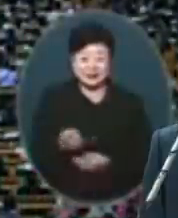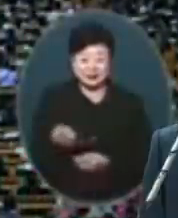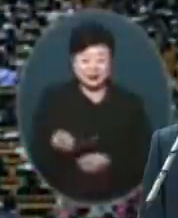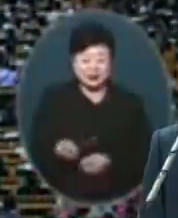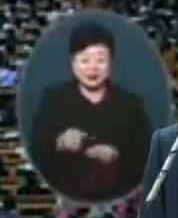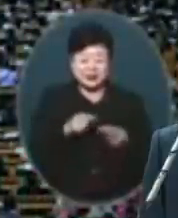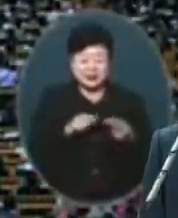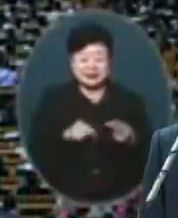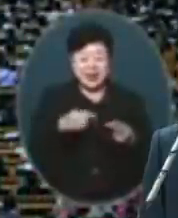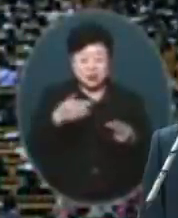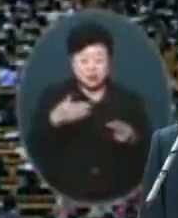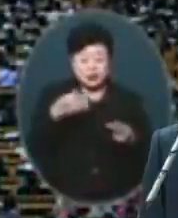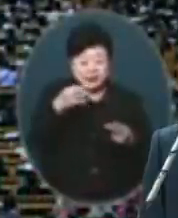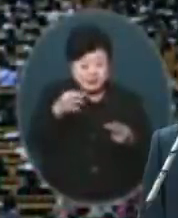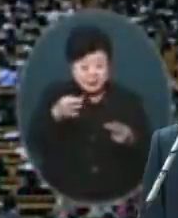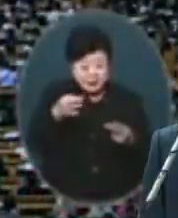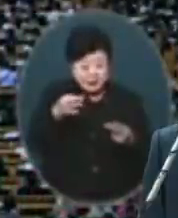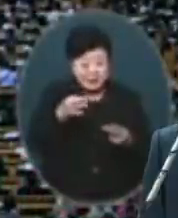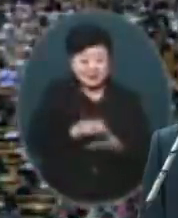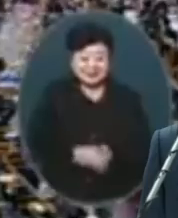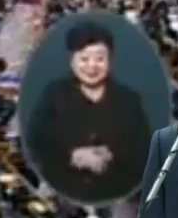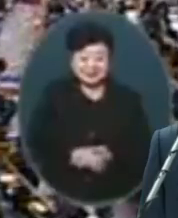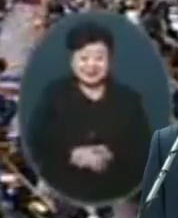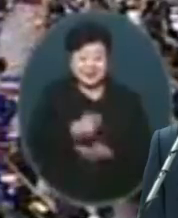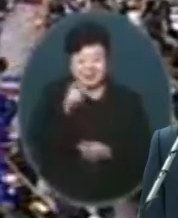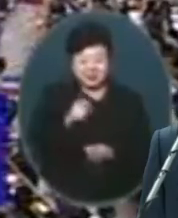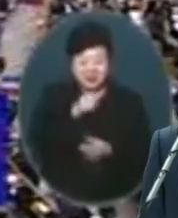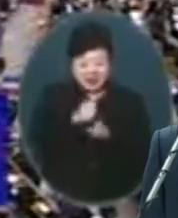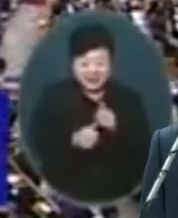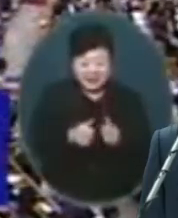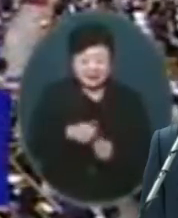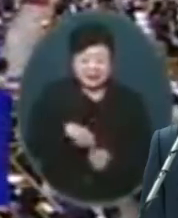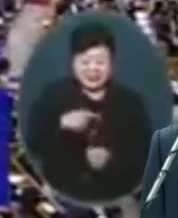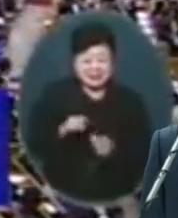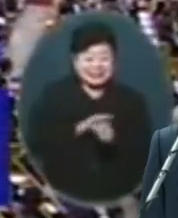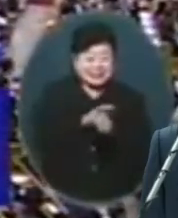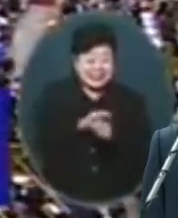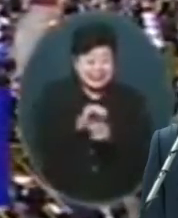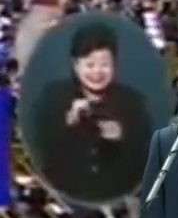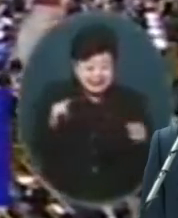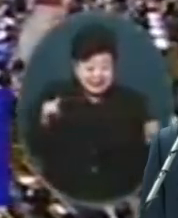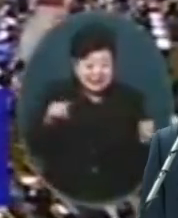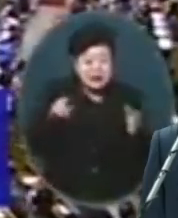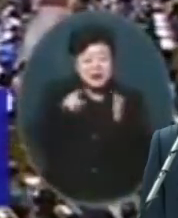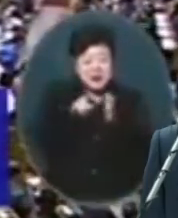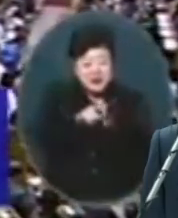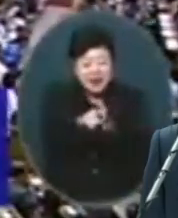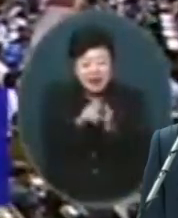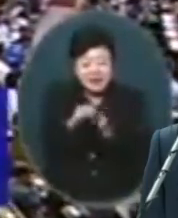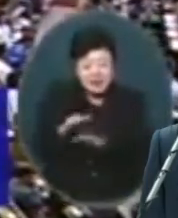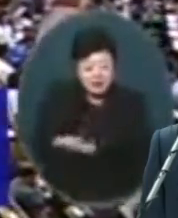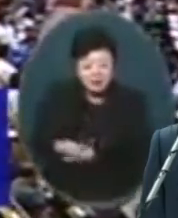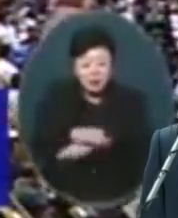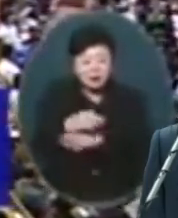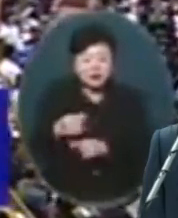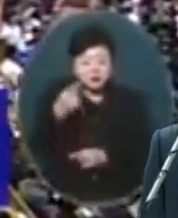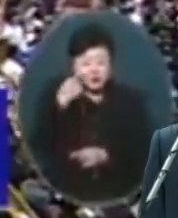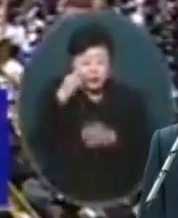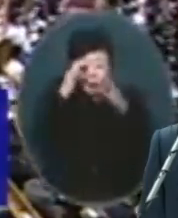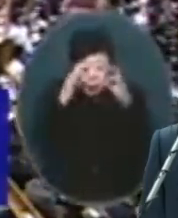고린도전서 2장 9절로 10절에 기록된 바 하나님이 자기를 사랑하는 사람들을 위하여 예비한 모든